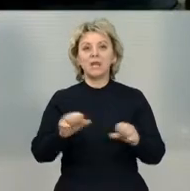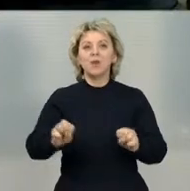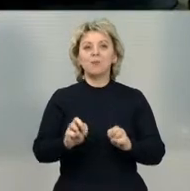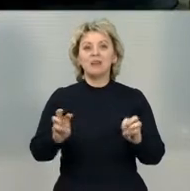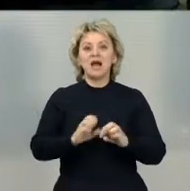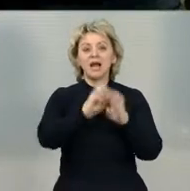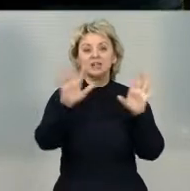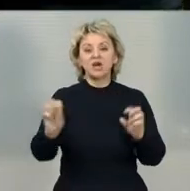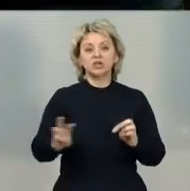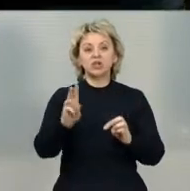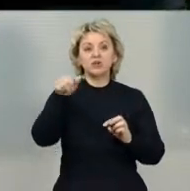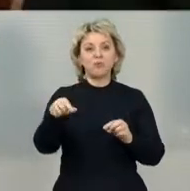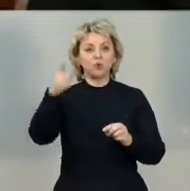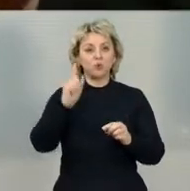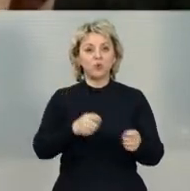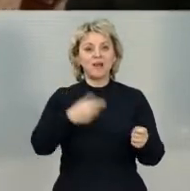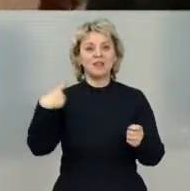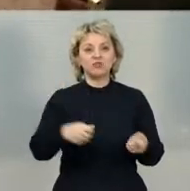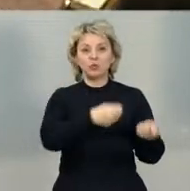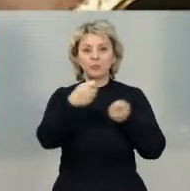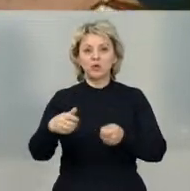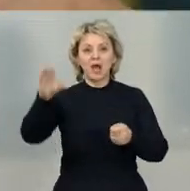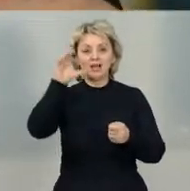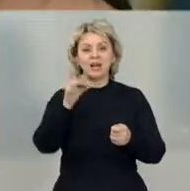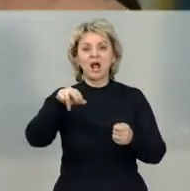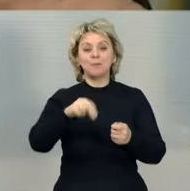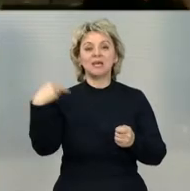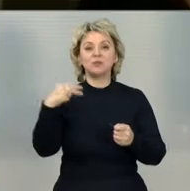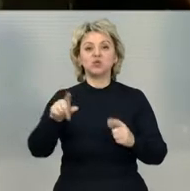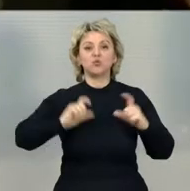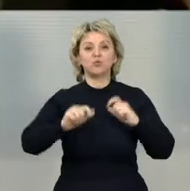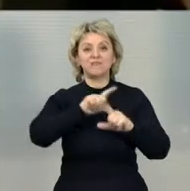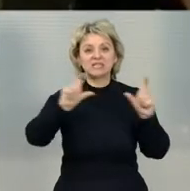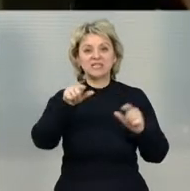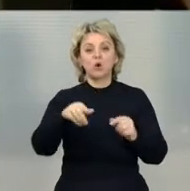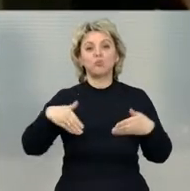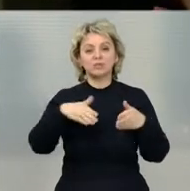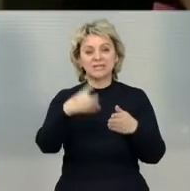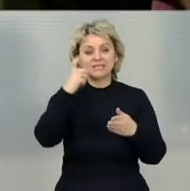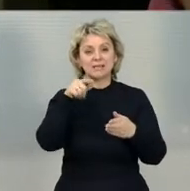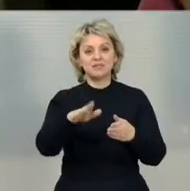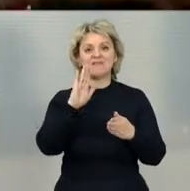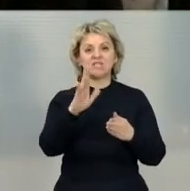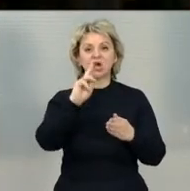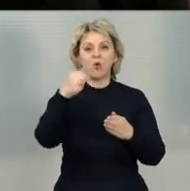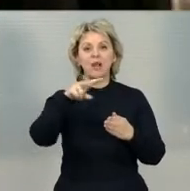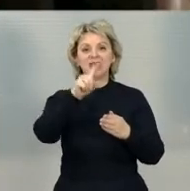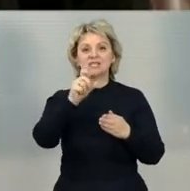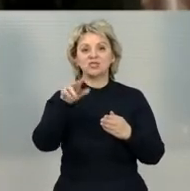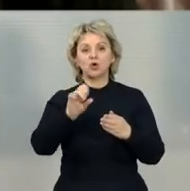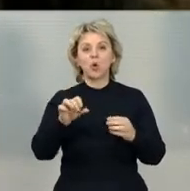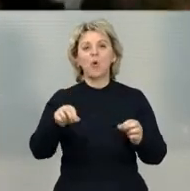Благодатный Иерусалимский огонь Новочеркасск привез академик РАН, президент Ростовского университета пути сообщения Владимир Колесников.